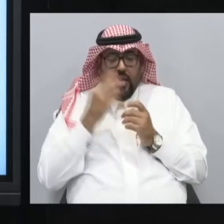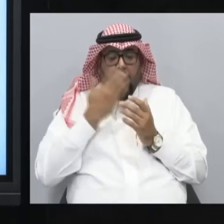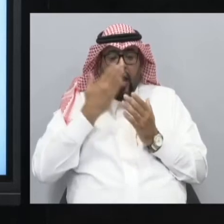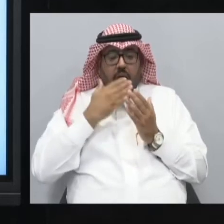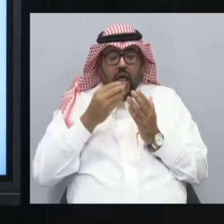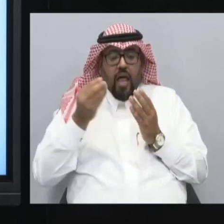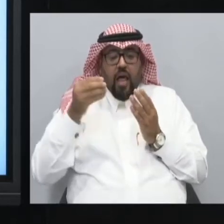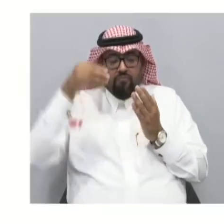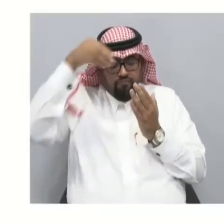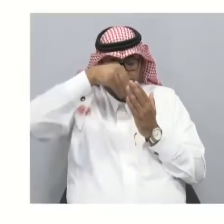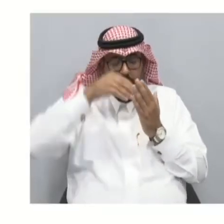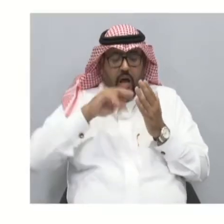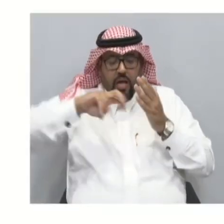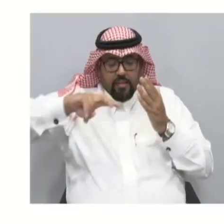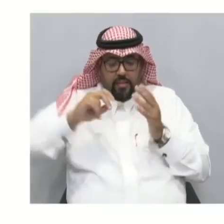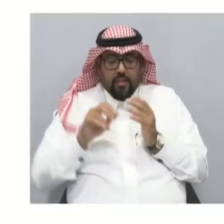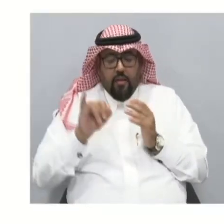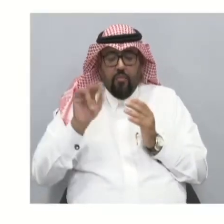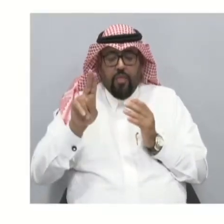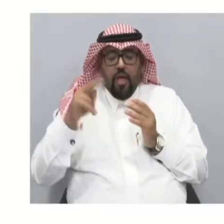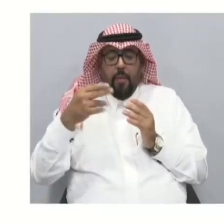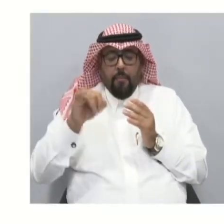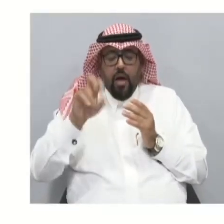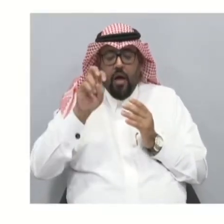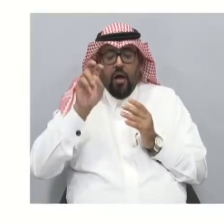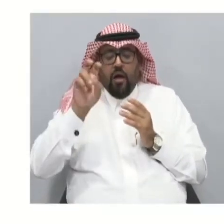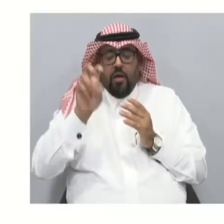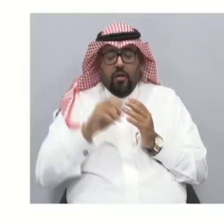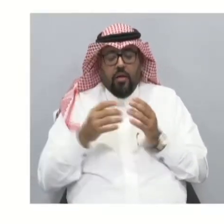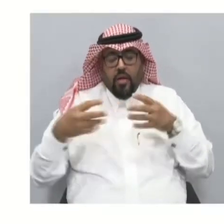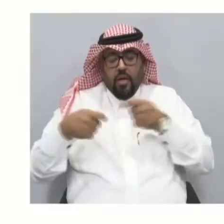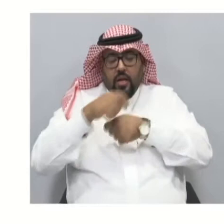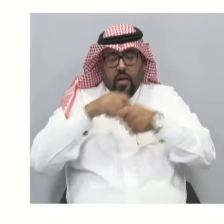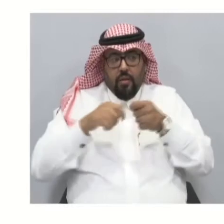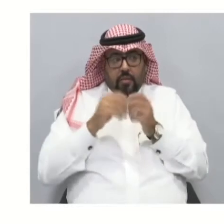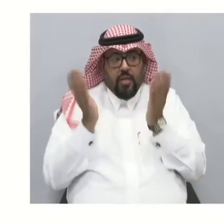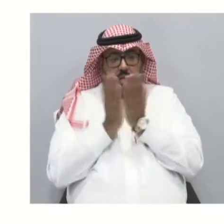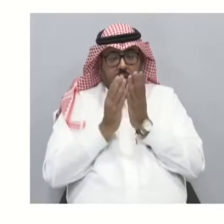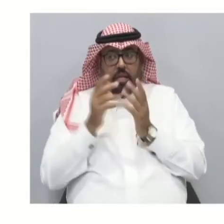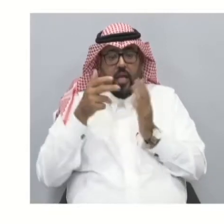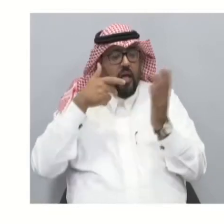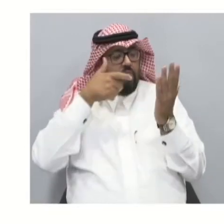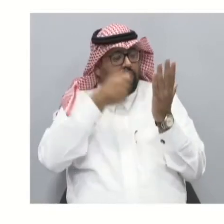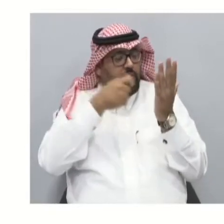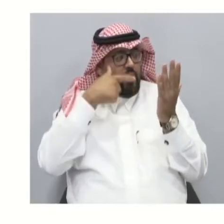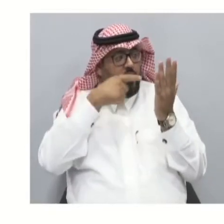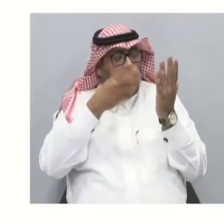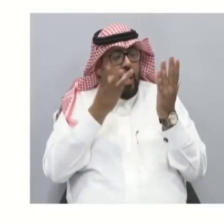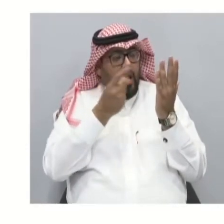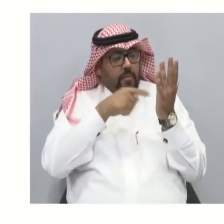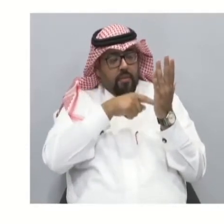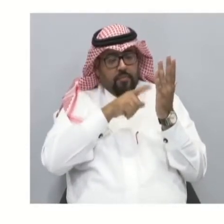للقراءة المتعمقة. طبعا استراتيجية القراءة قراءة متعمقة، وهذا هو رابط الدرس الرقمي.